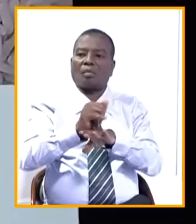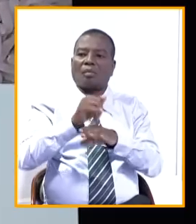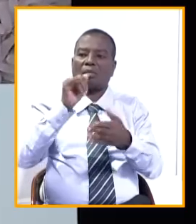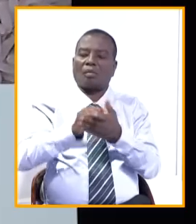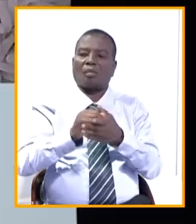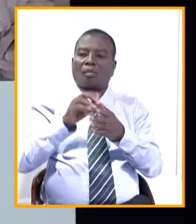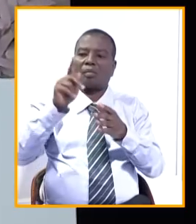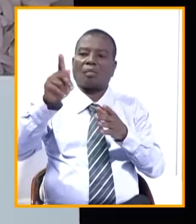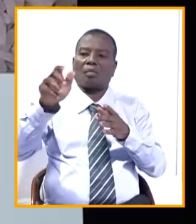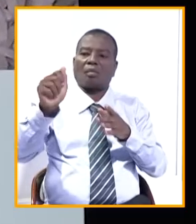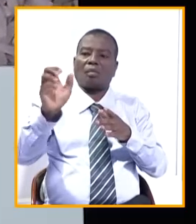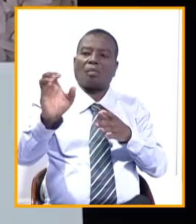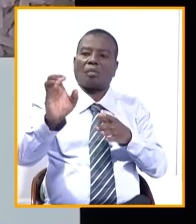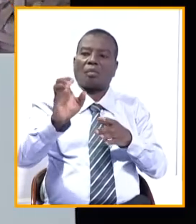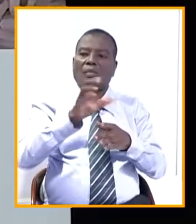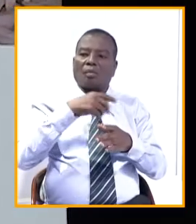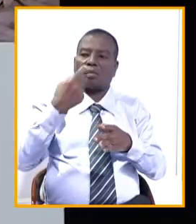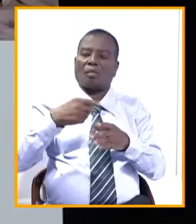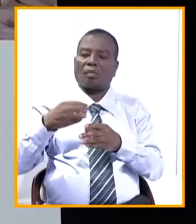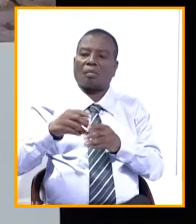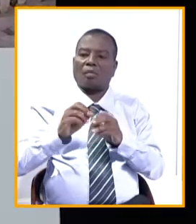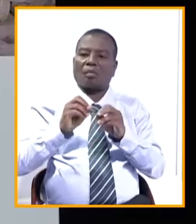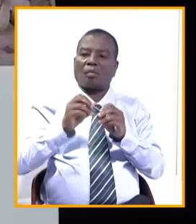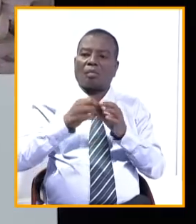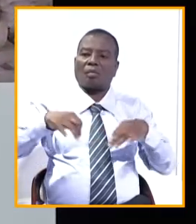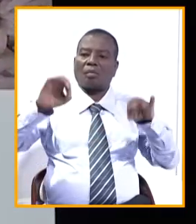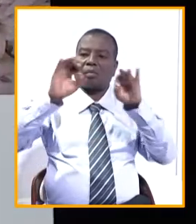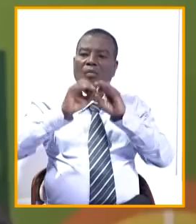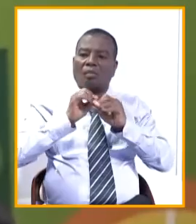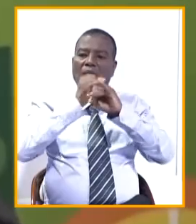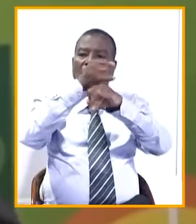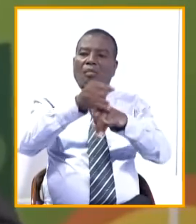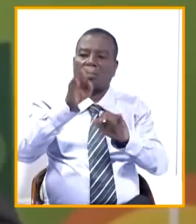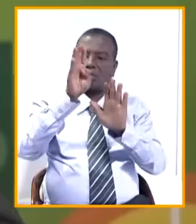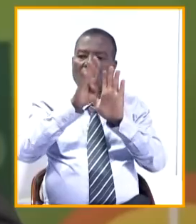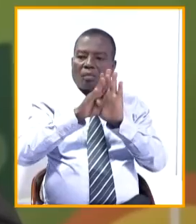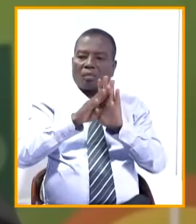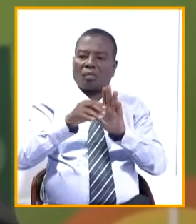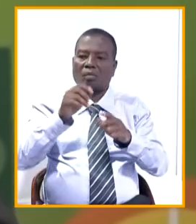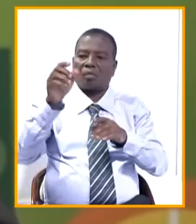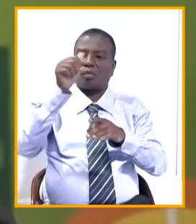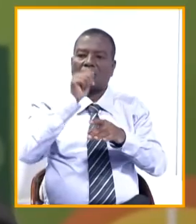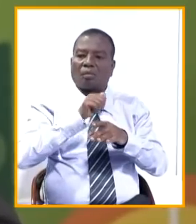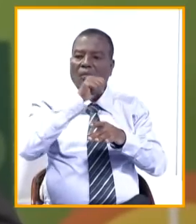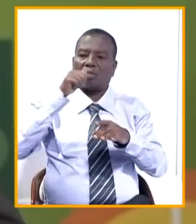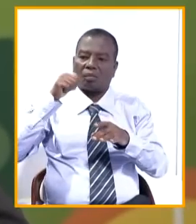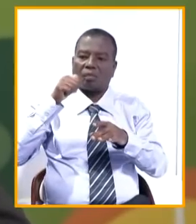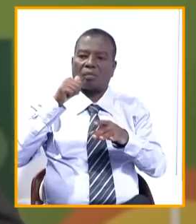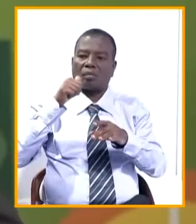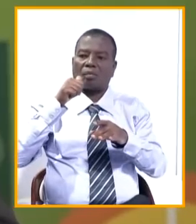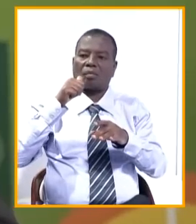pacte offre d'importantes opportunités d'investissement privé dans les chaînes de valeur